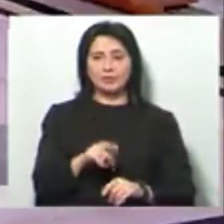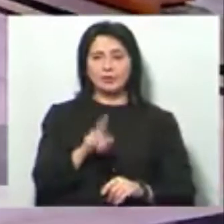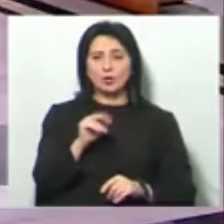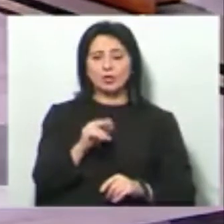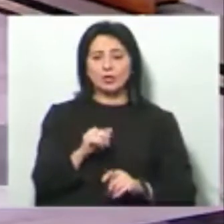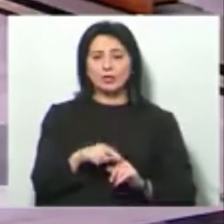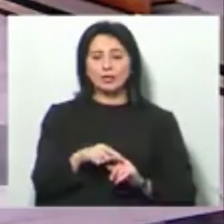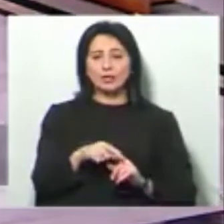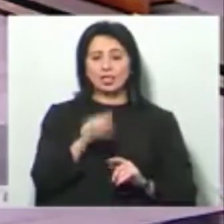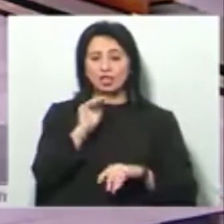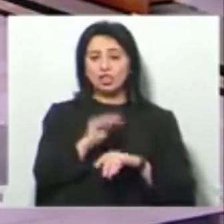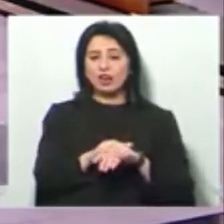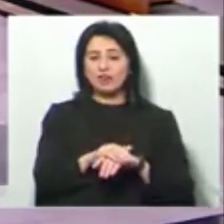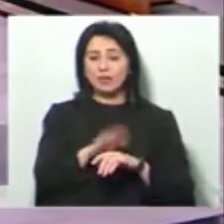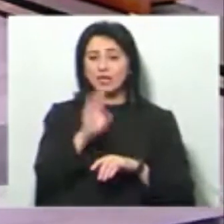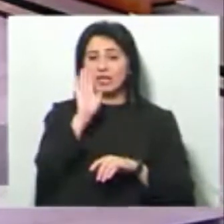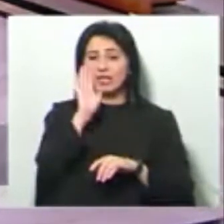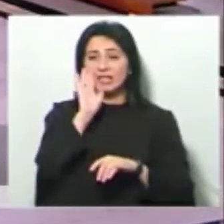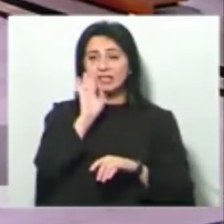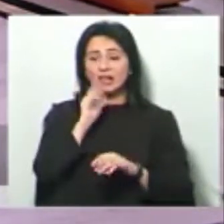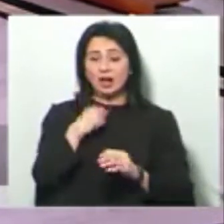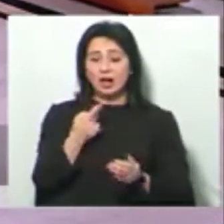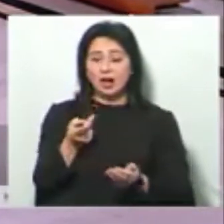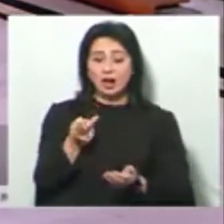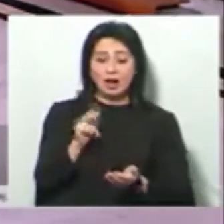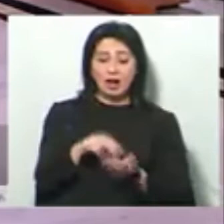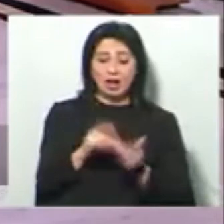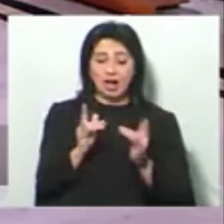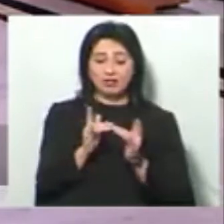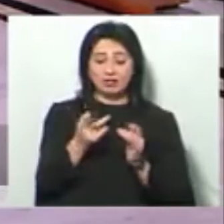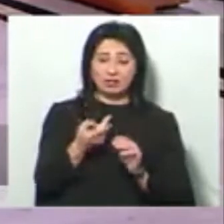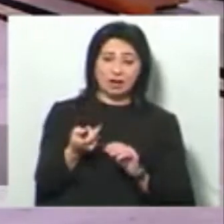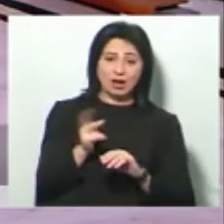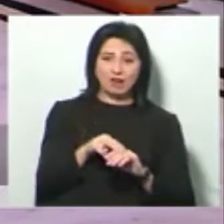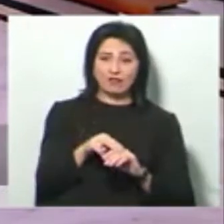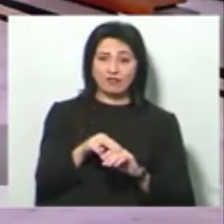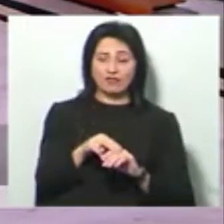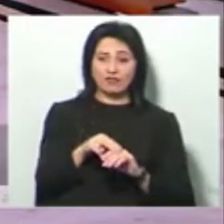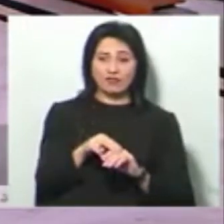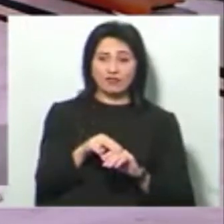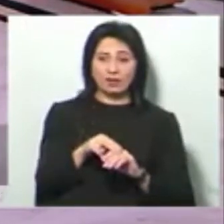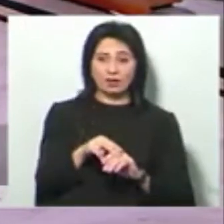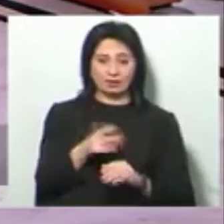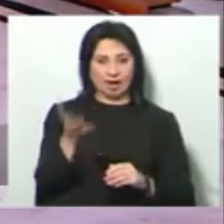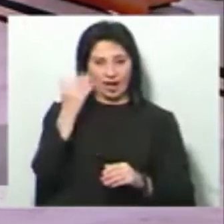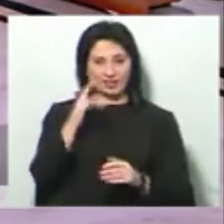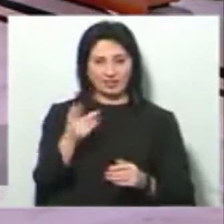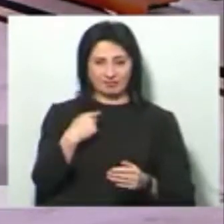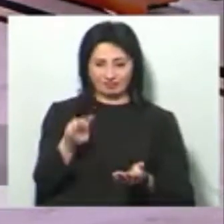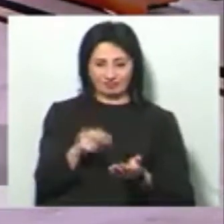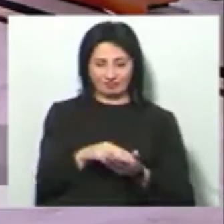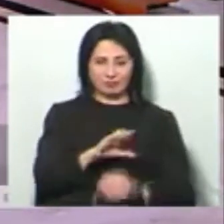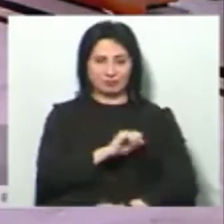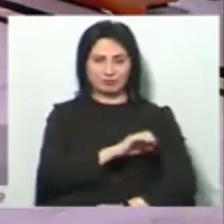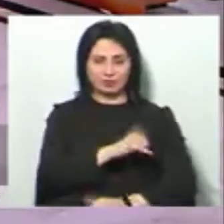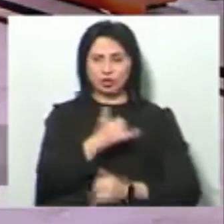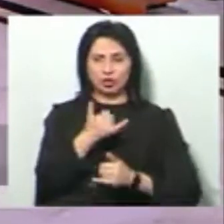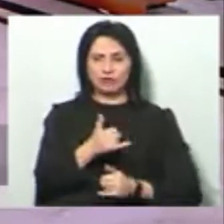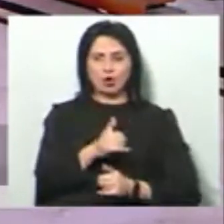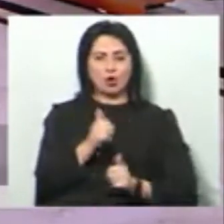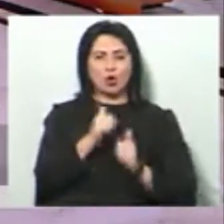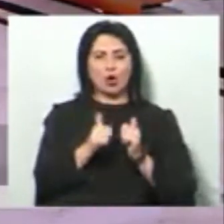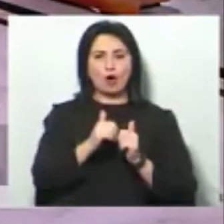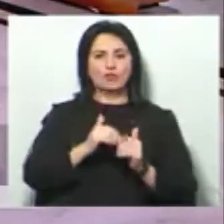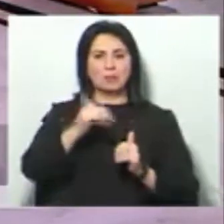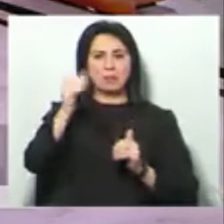da shevamchniero dilas brod vdgebi satolidan, mashinve vizomavdi, tnevas. Da, iko qovelchis